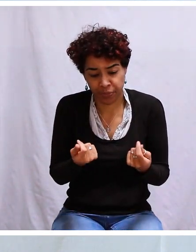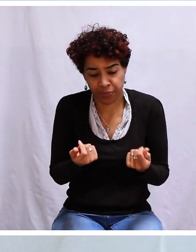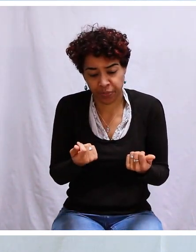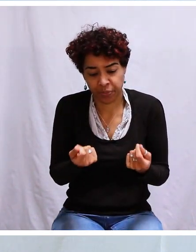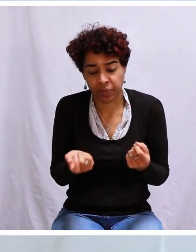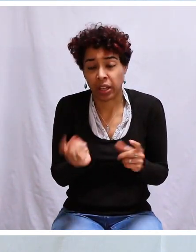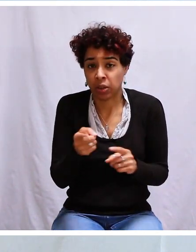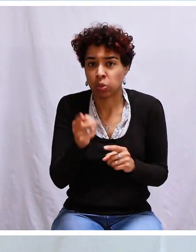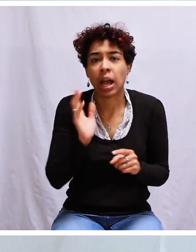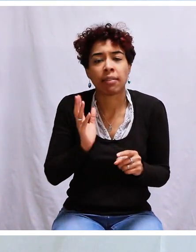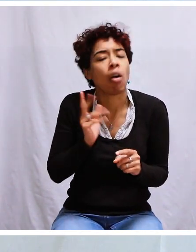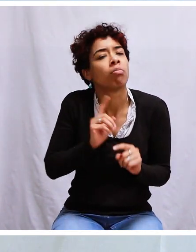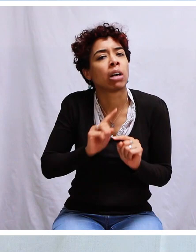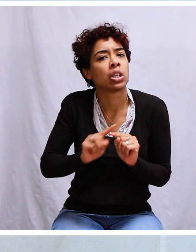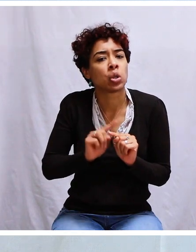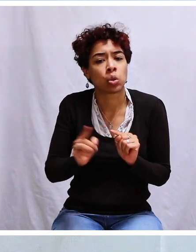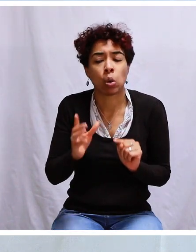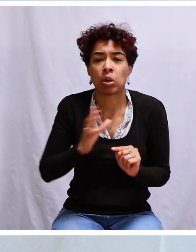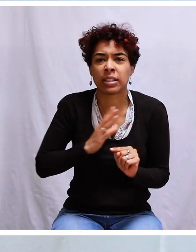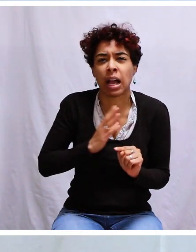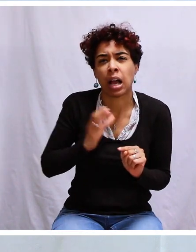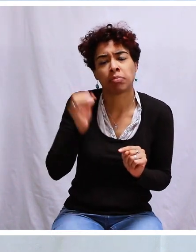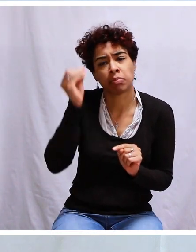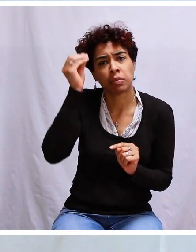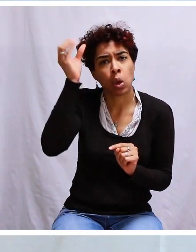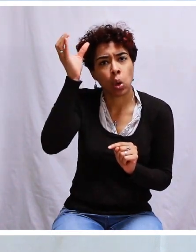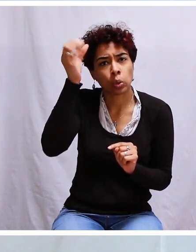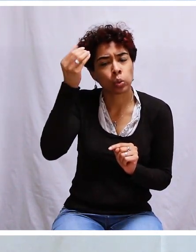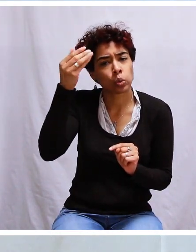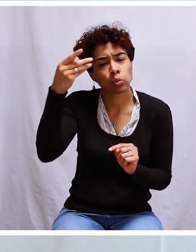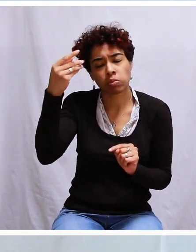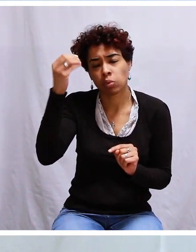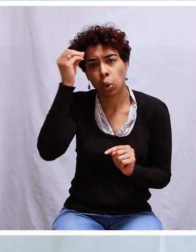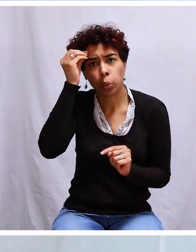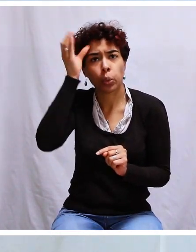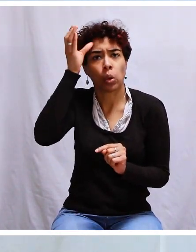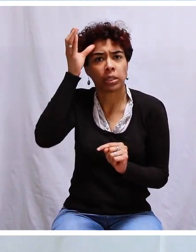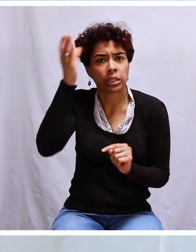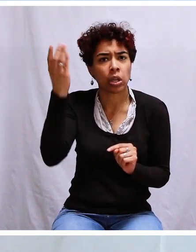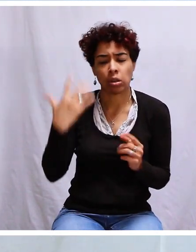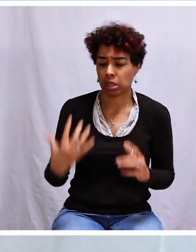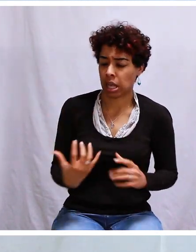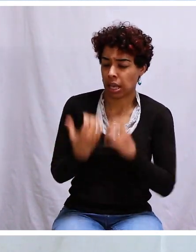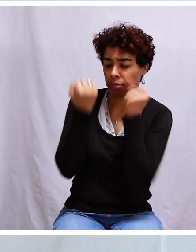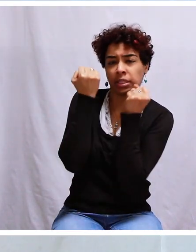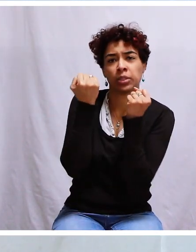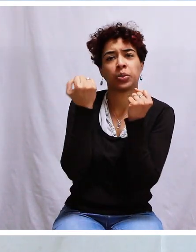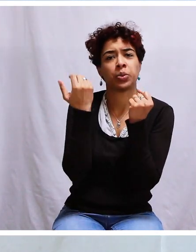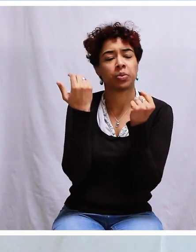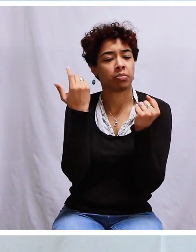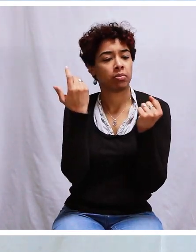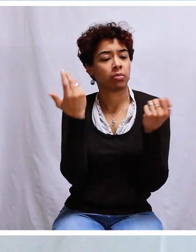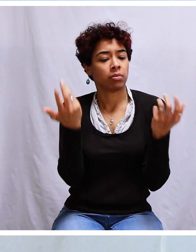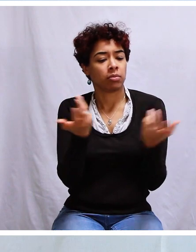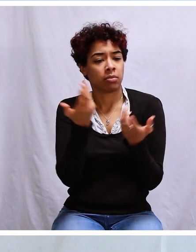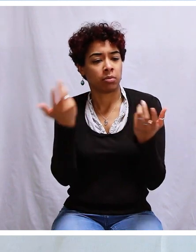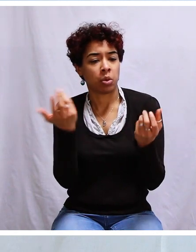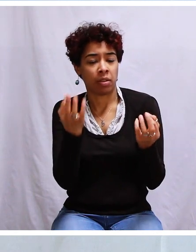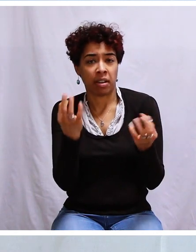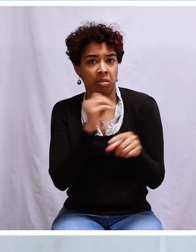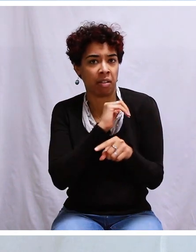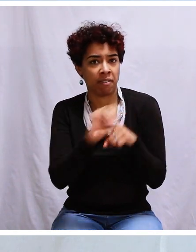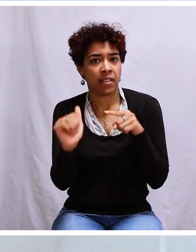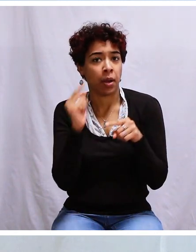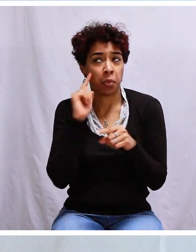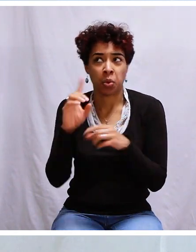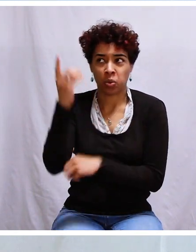de choses qu'il avait, c'est-à-dire de connaissances, d'aptitudes à entrer dans ce qu'il est en train de faire